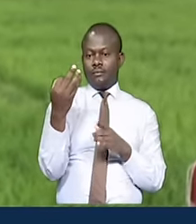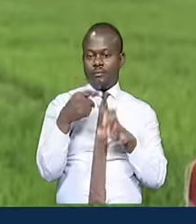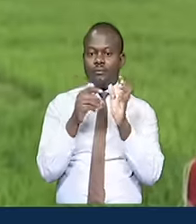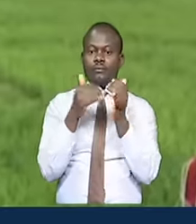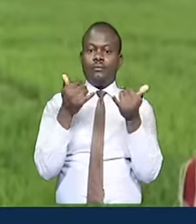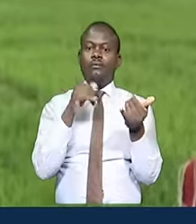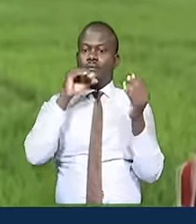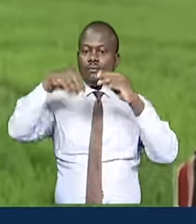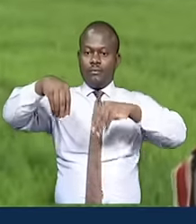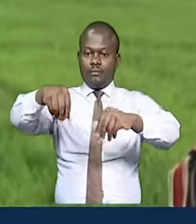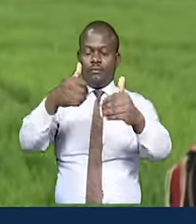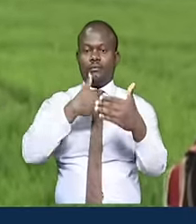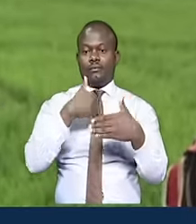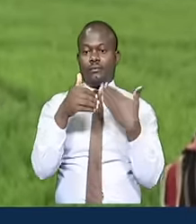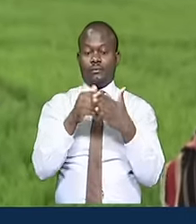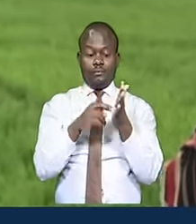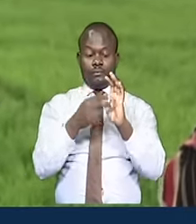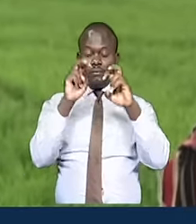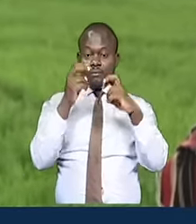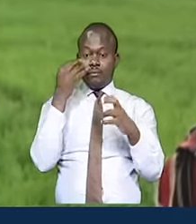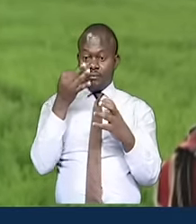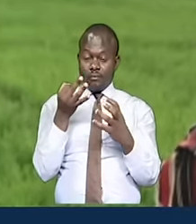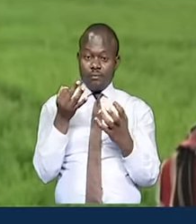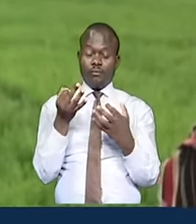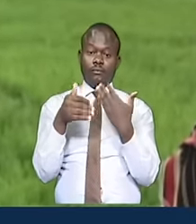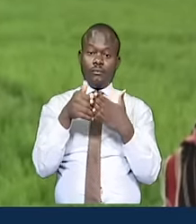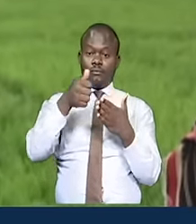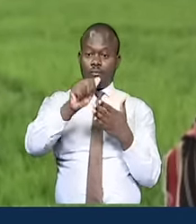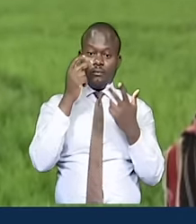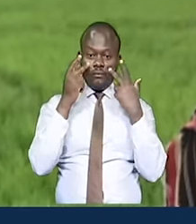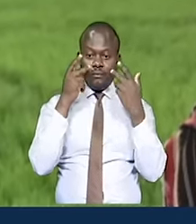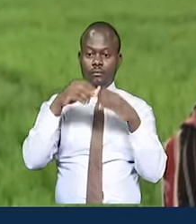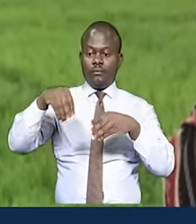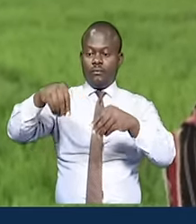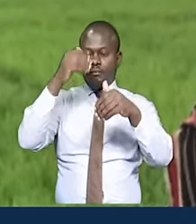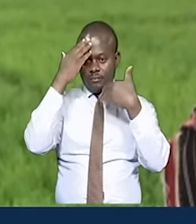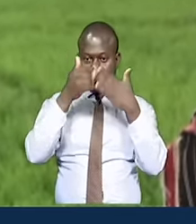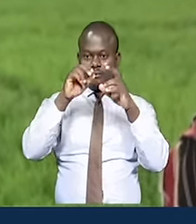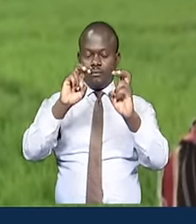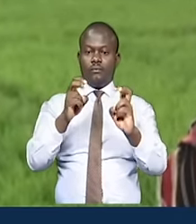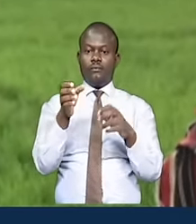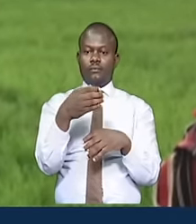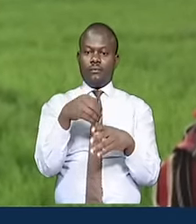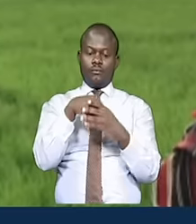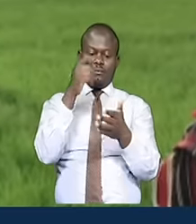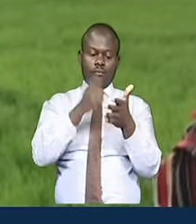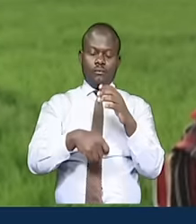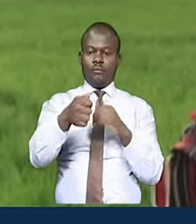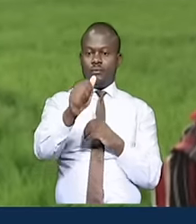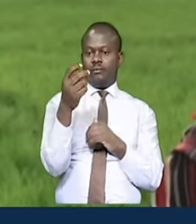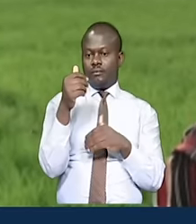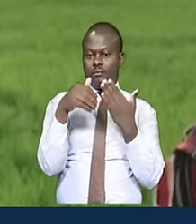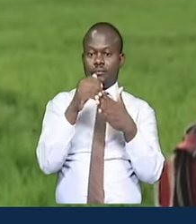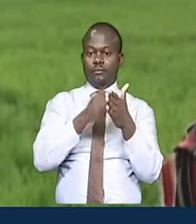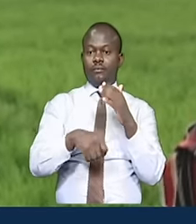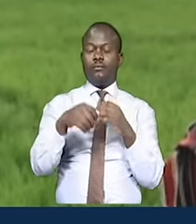ubu nta fumbire dufite No kuvuga ngo iyo dupimuje nibwo tubona ifumbire kuko koperative idukata kuri ya mafaranga